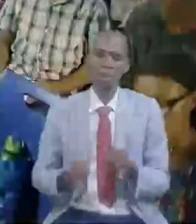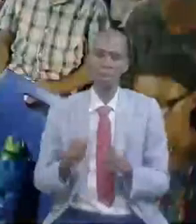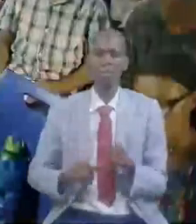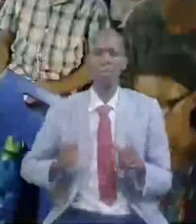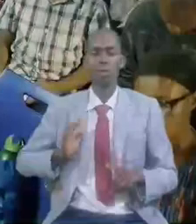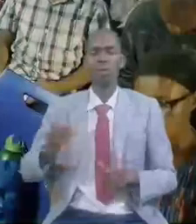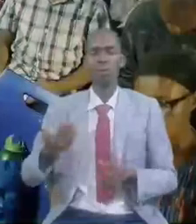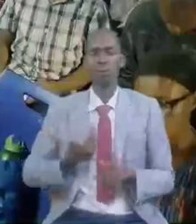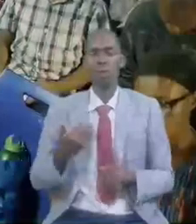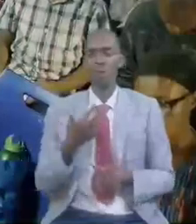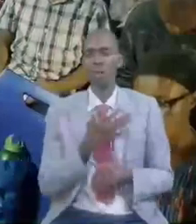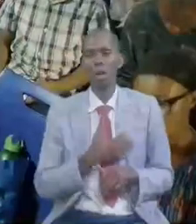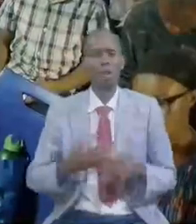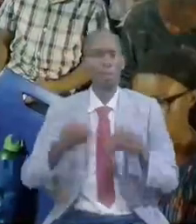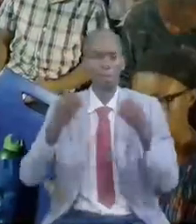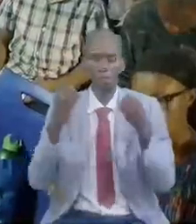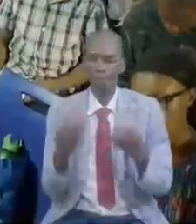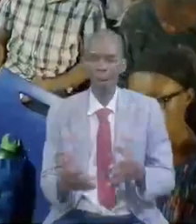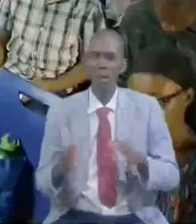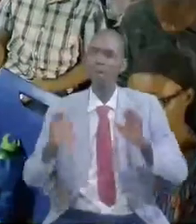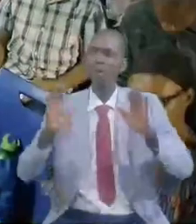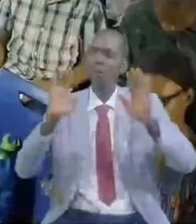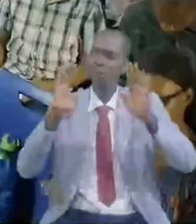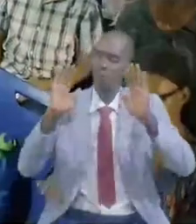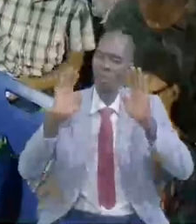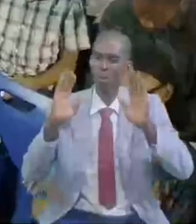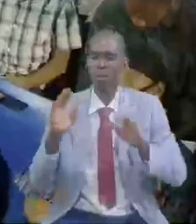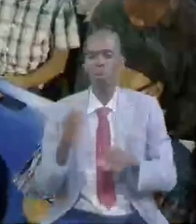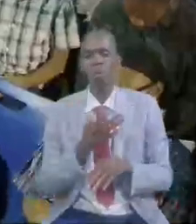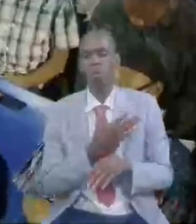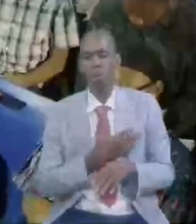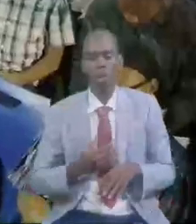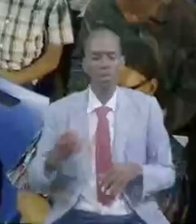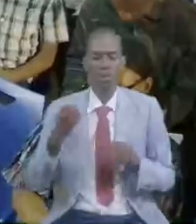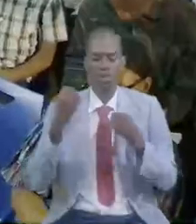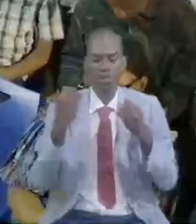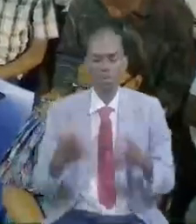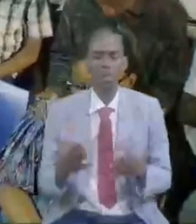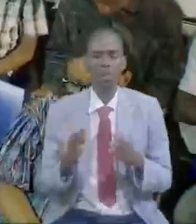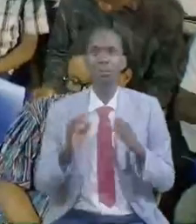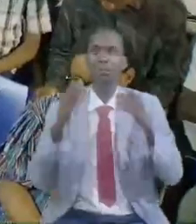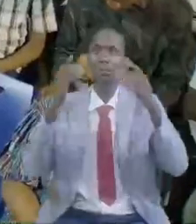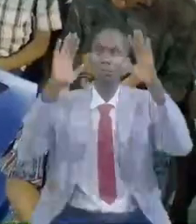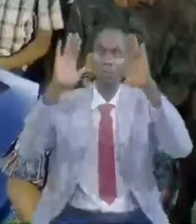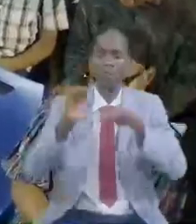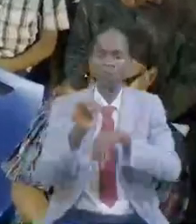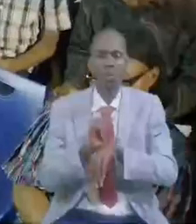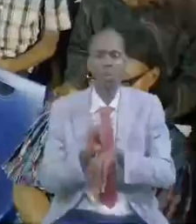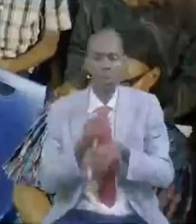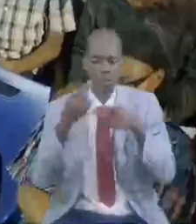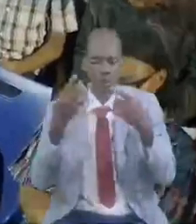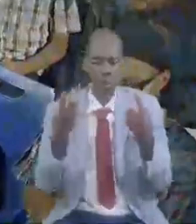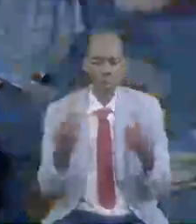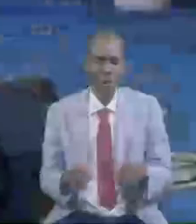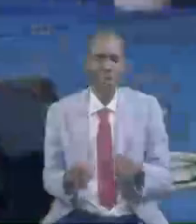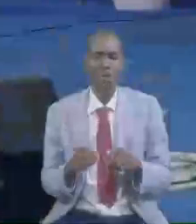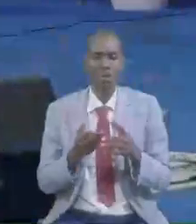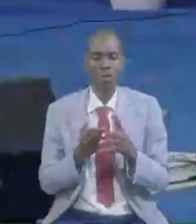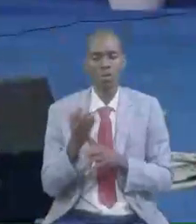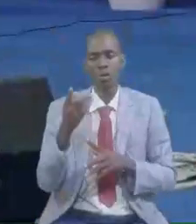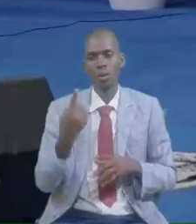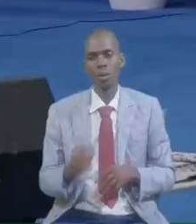Et il se faisait beaucoup de prodiges et de miracles par les apôtres. Comme